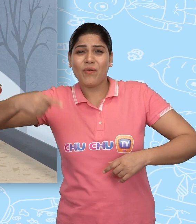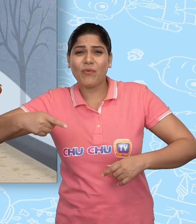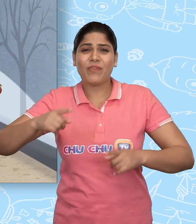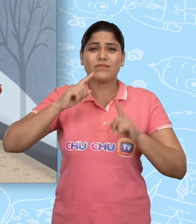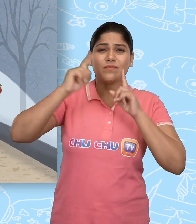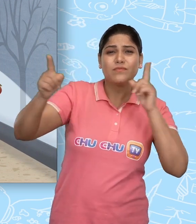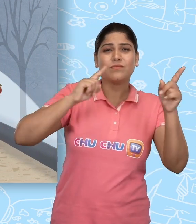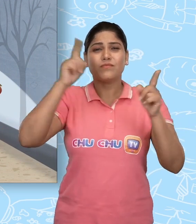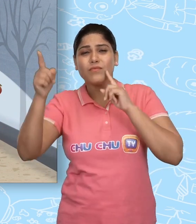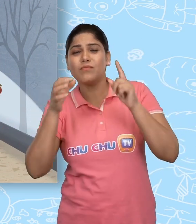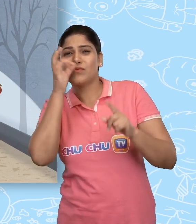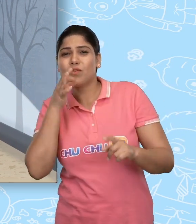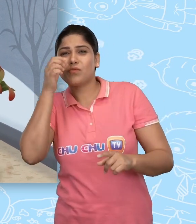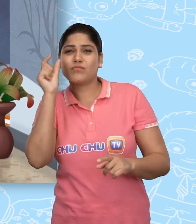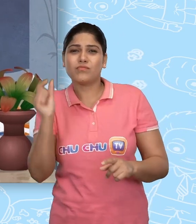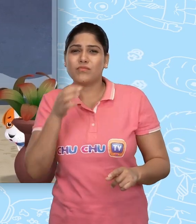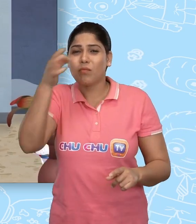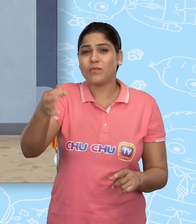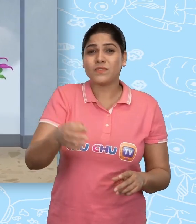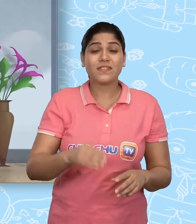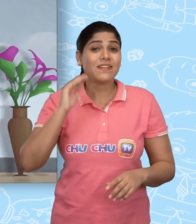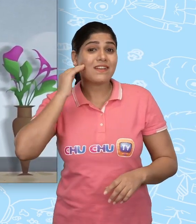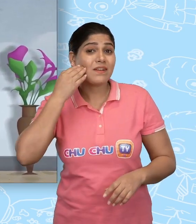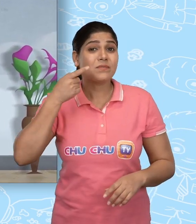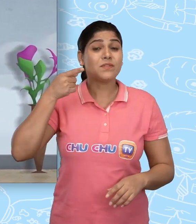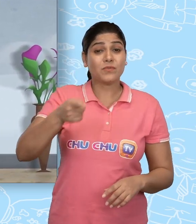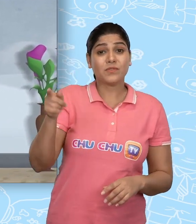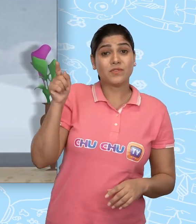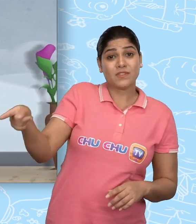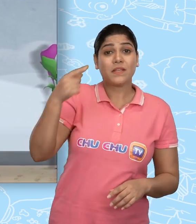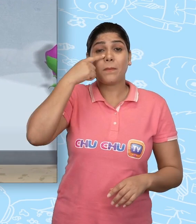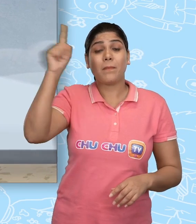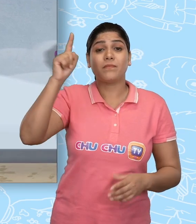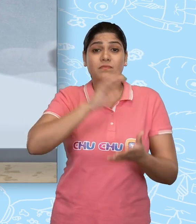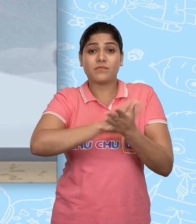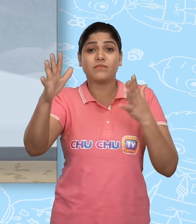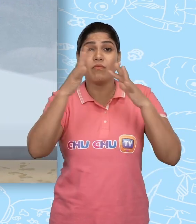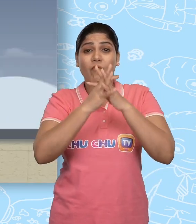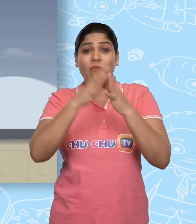चीका हमेशा ही ऐसे बहाने बनाता जब उसकी माँ उसे अपना होमवर्क करने को कहती।